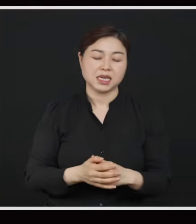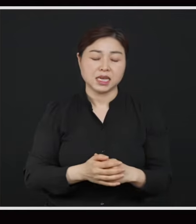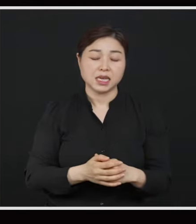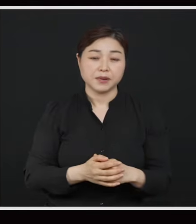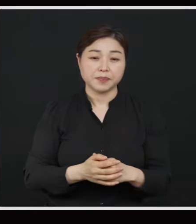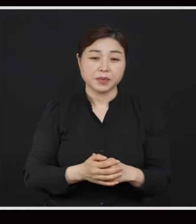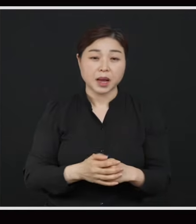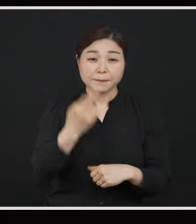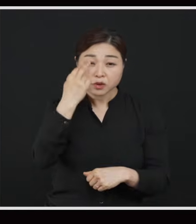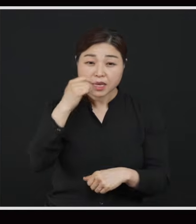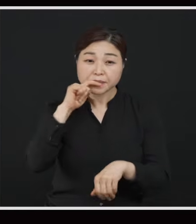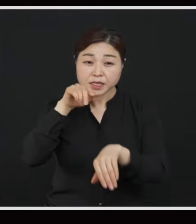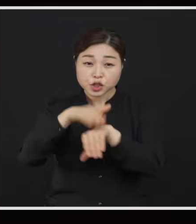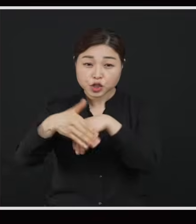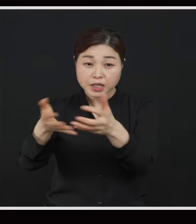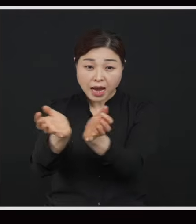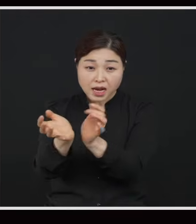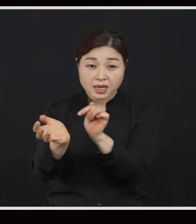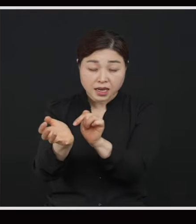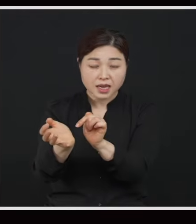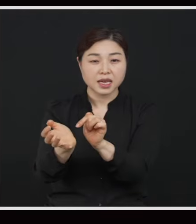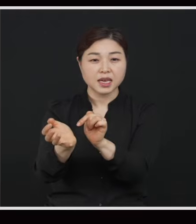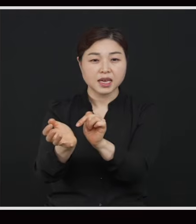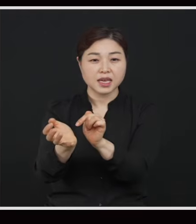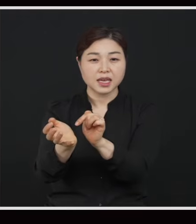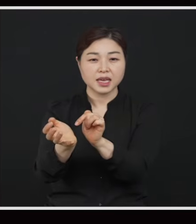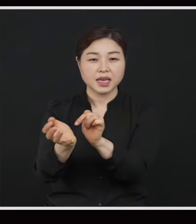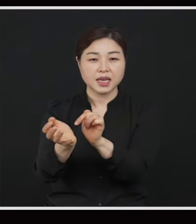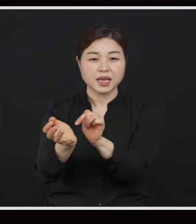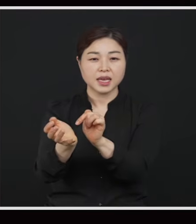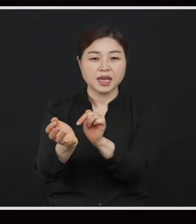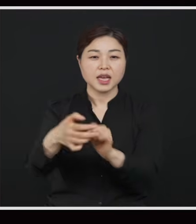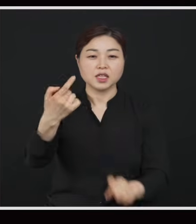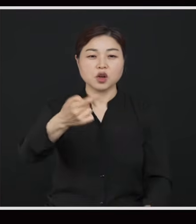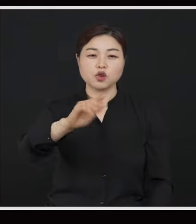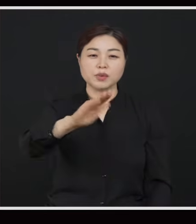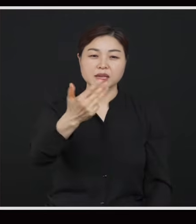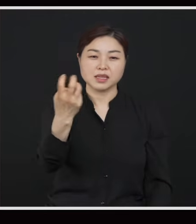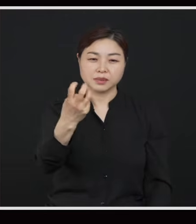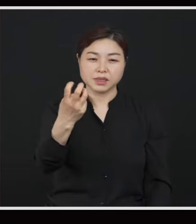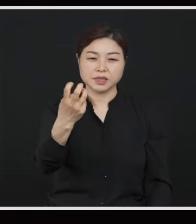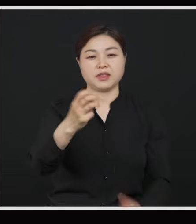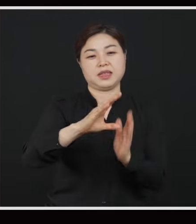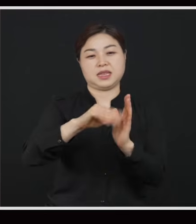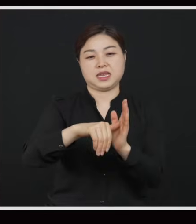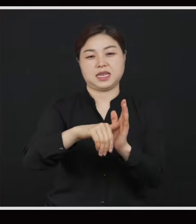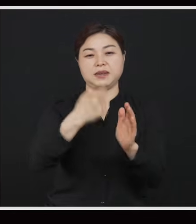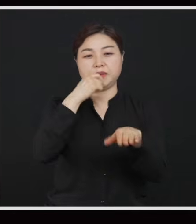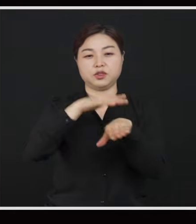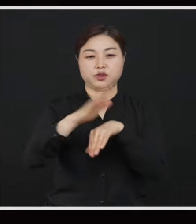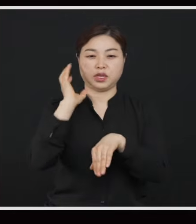미국 민주당에서는 민주당 대통령 유명한 사람 중에 하나인데 1930년대